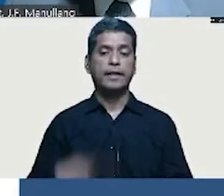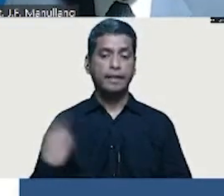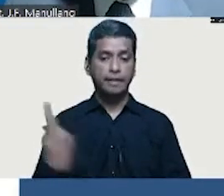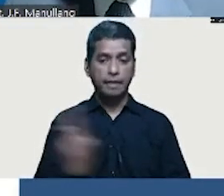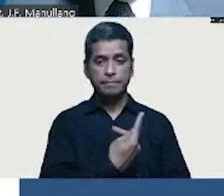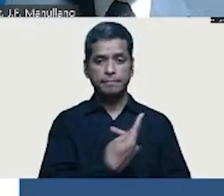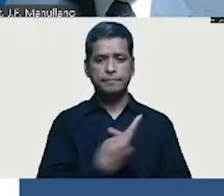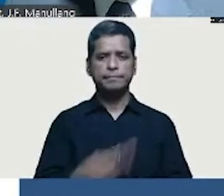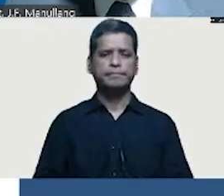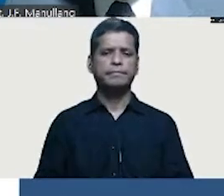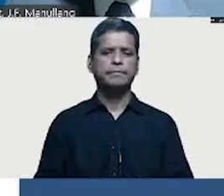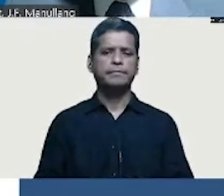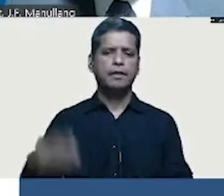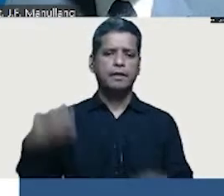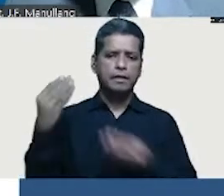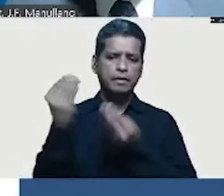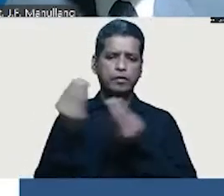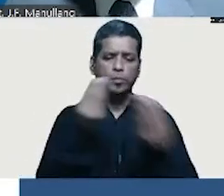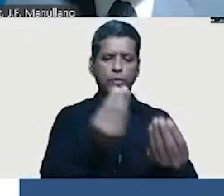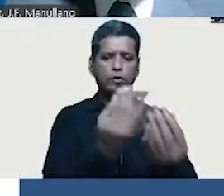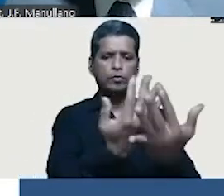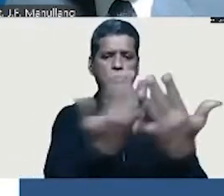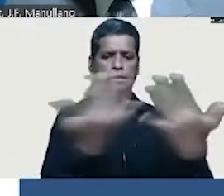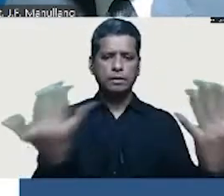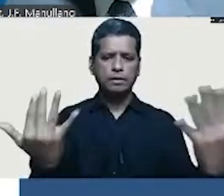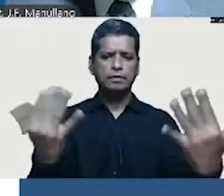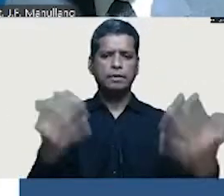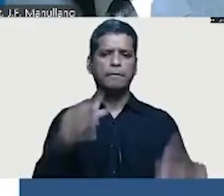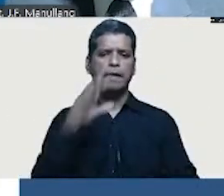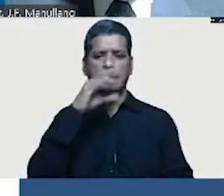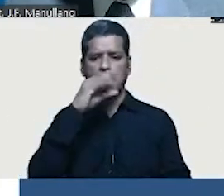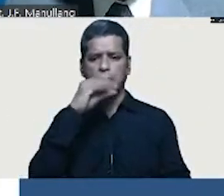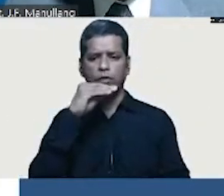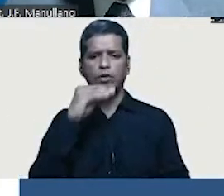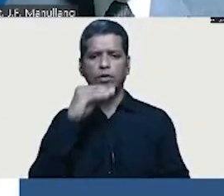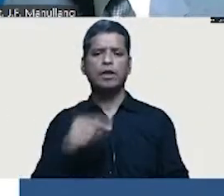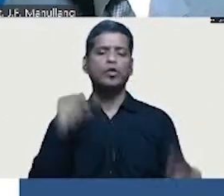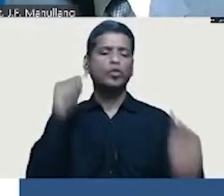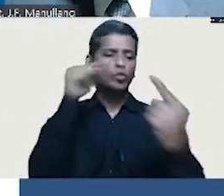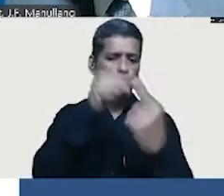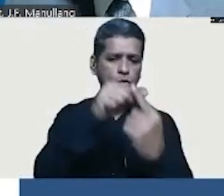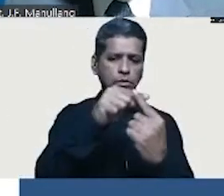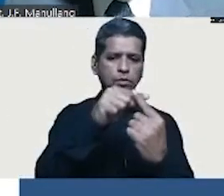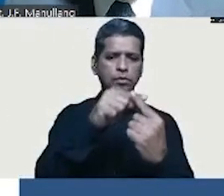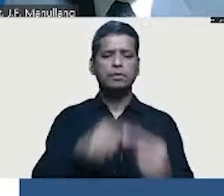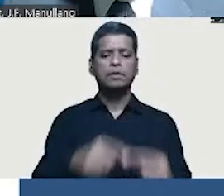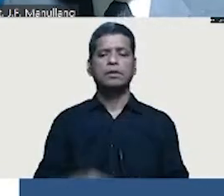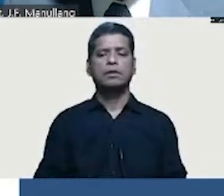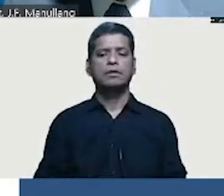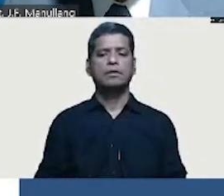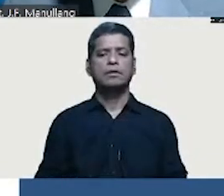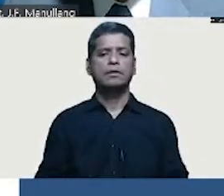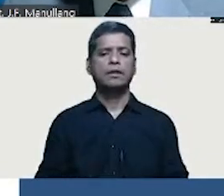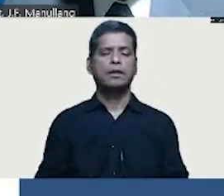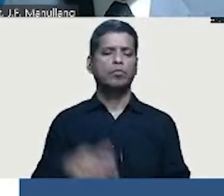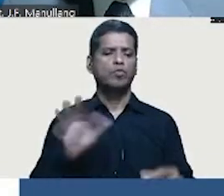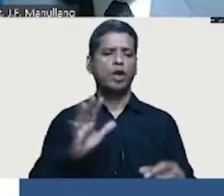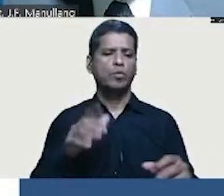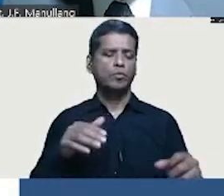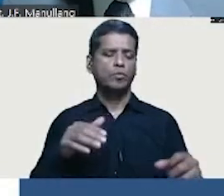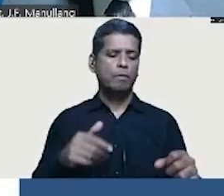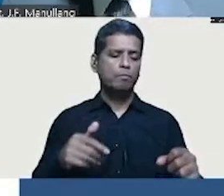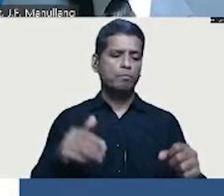Tuhan berikan kepada umatnya segala macam perkataan dan pengetahuan tujuannya bukan untuk memenuhi ketentuan kita